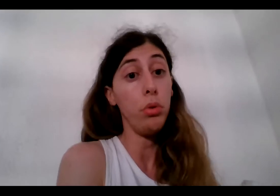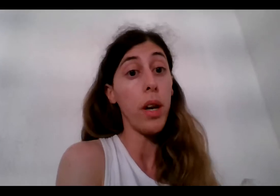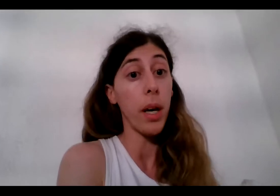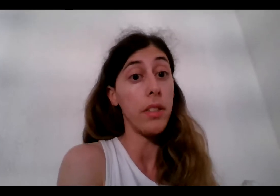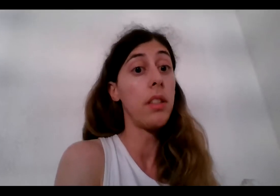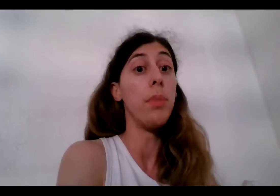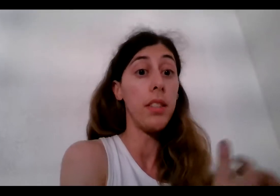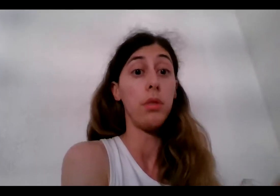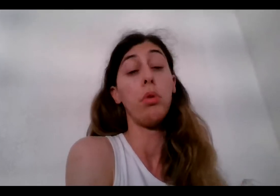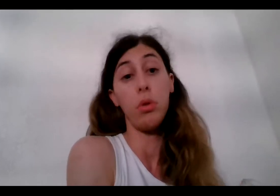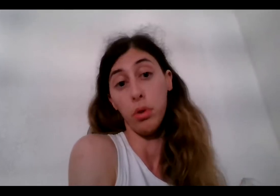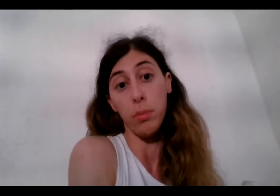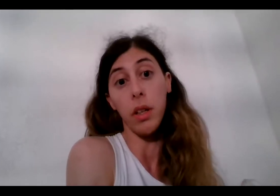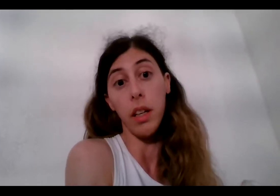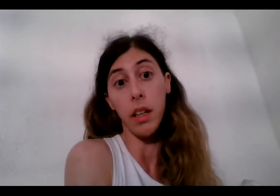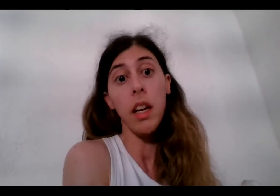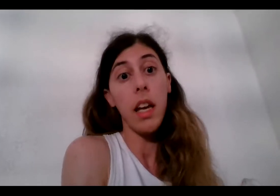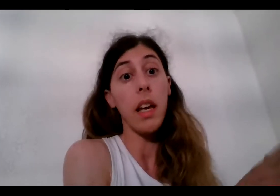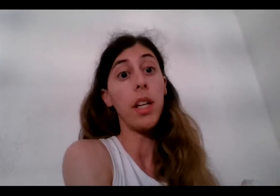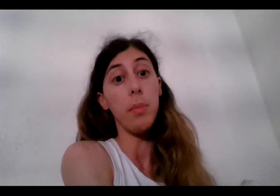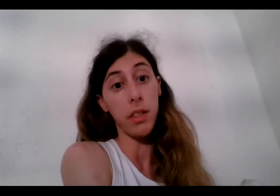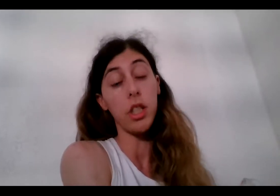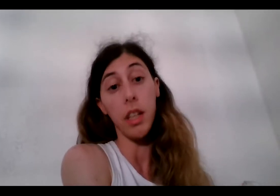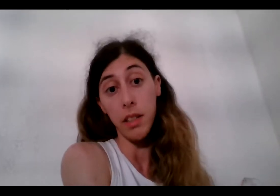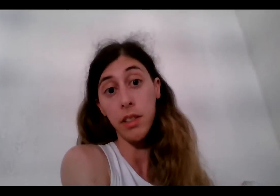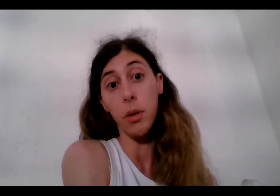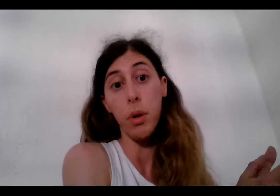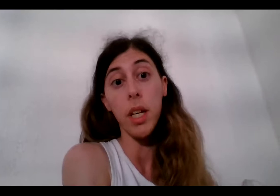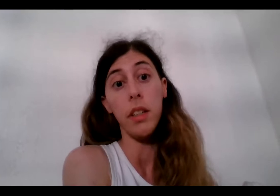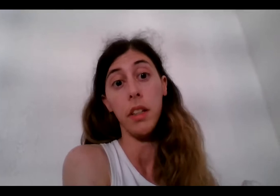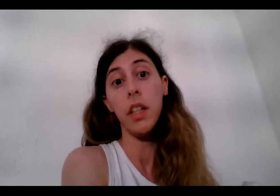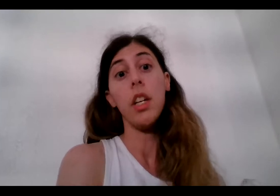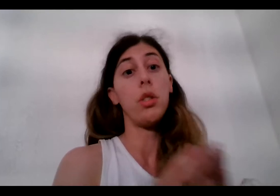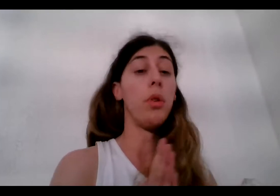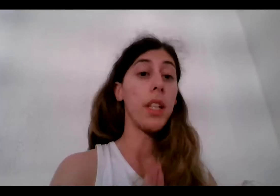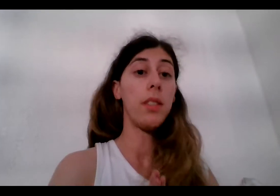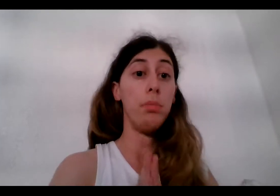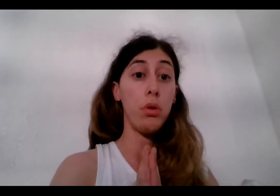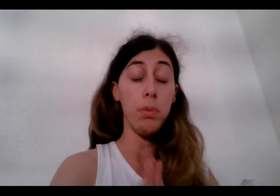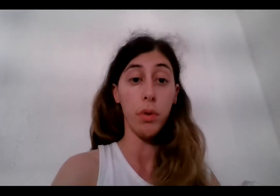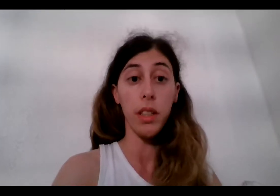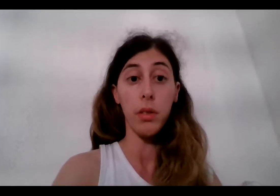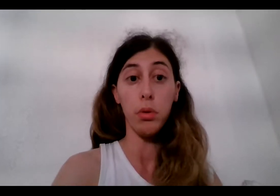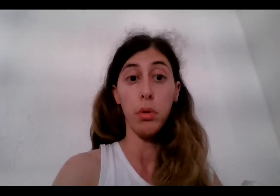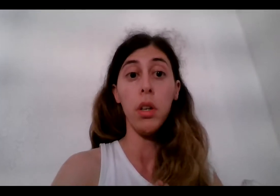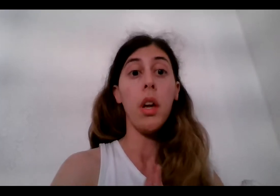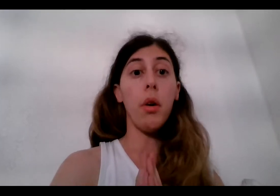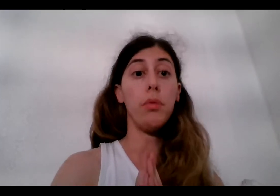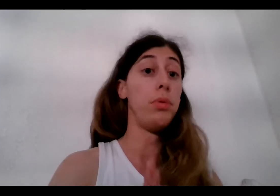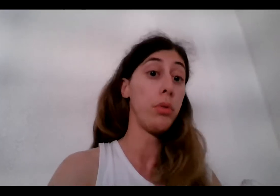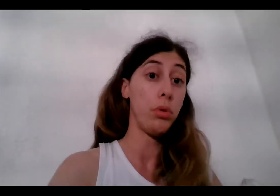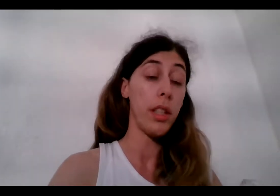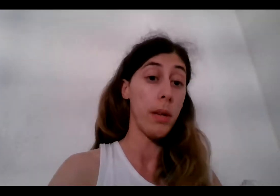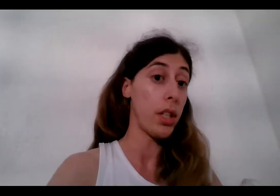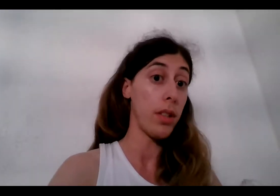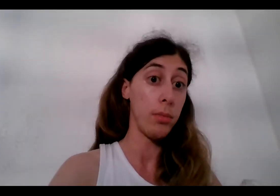de nouvelles pratiques basées sur le consentement éclairé et avec les médecins généralistes en première ligne. Je vous remercie beaucoup pour votre attention. Vous